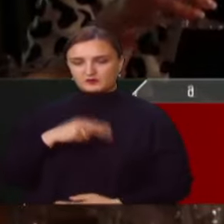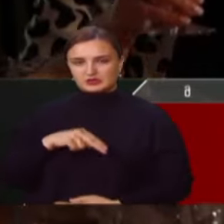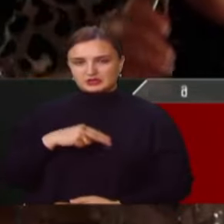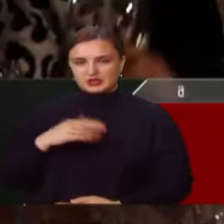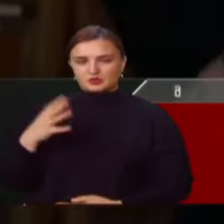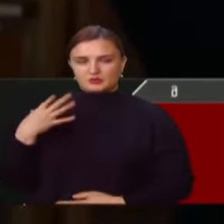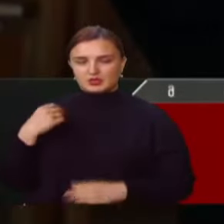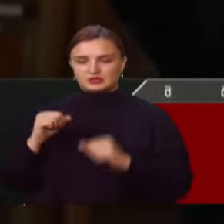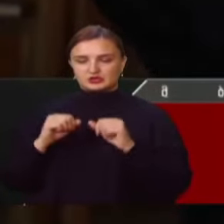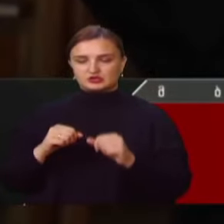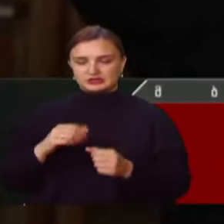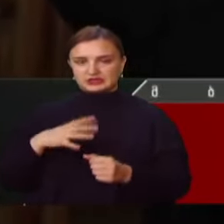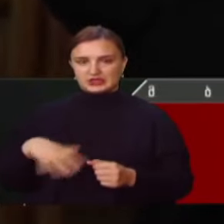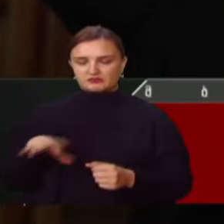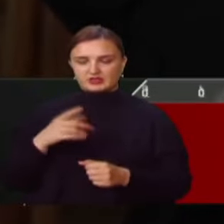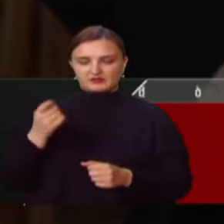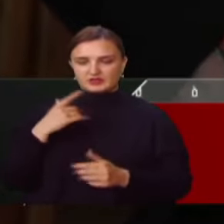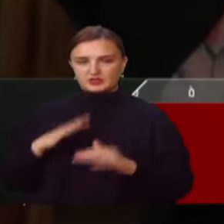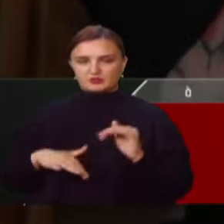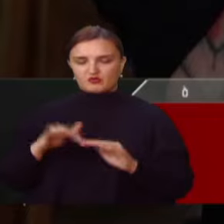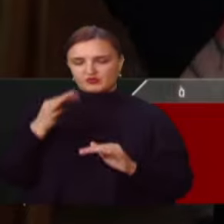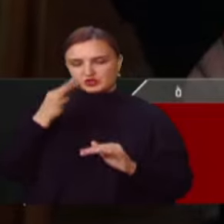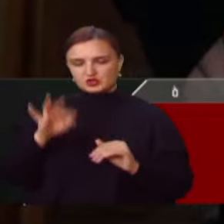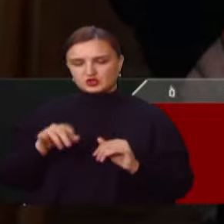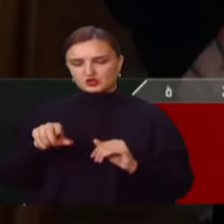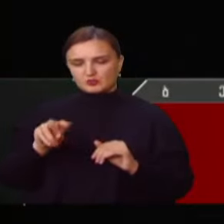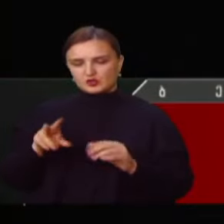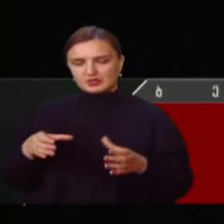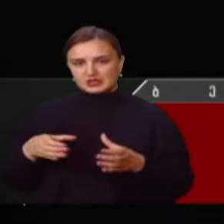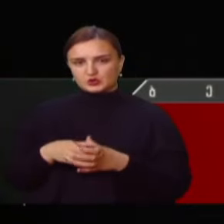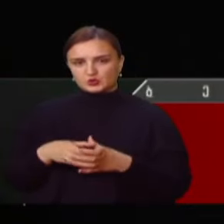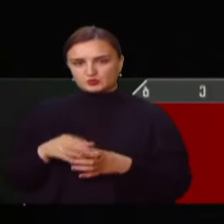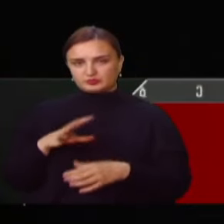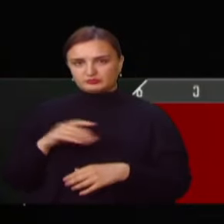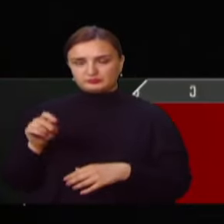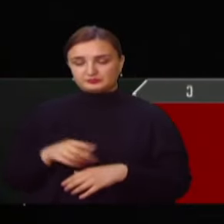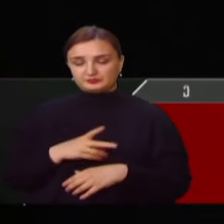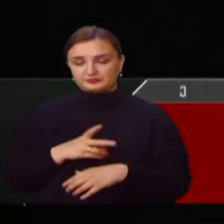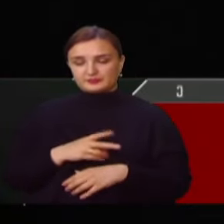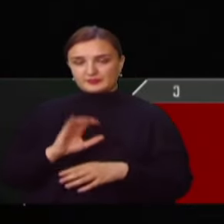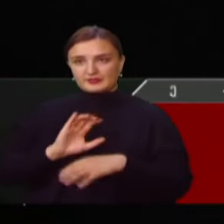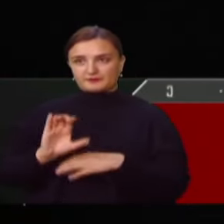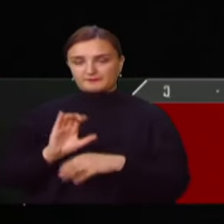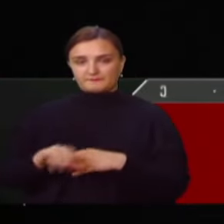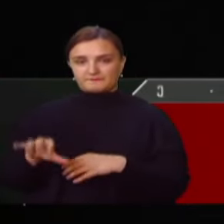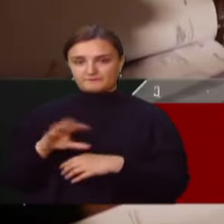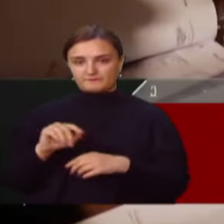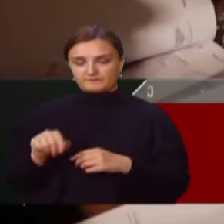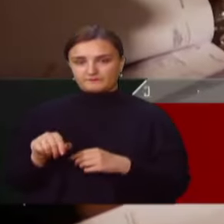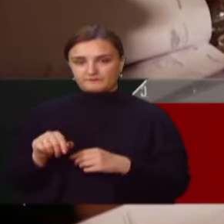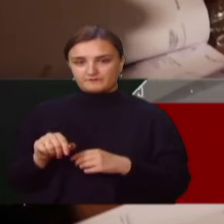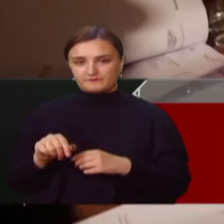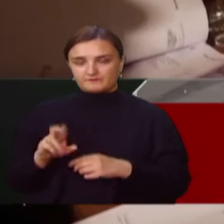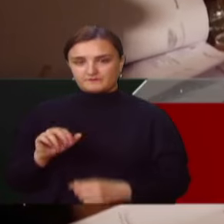სააგენტოს მხარდაჭერით ჩვენს ქვეყანას ღვინის პროფესიონალების 12-კაციანი ჯგუფი სტუმრობდა. ბრიტანელი იმპორტიორები, საცალო